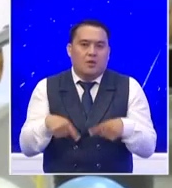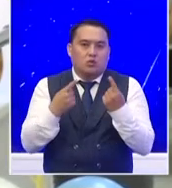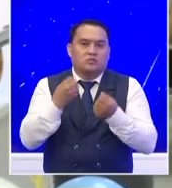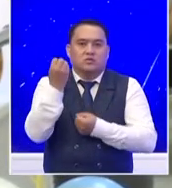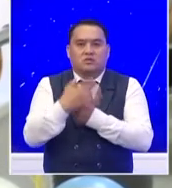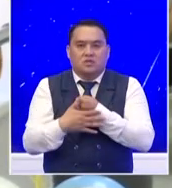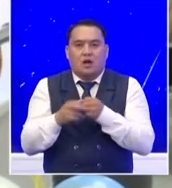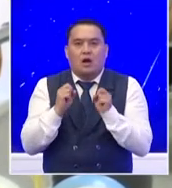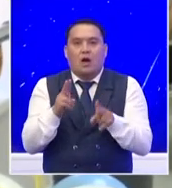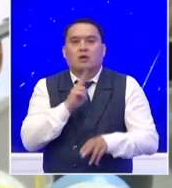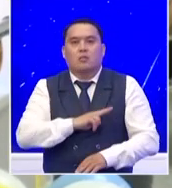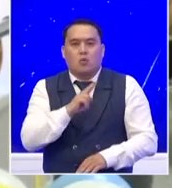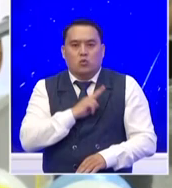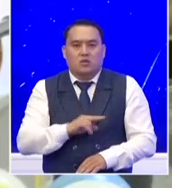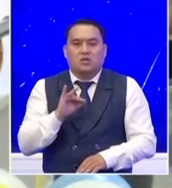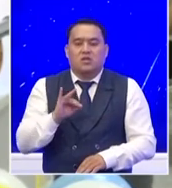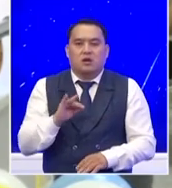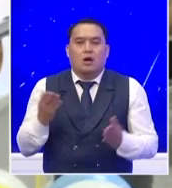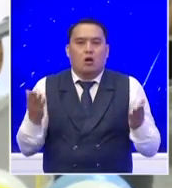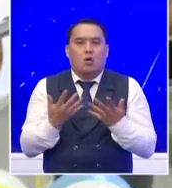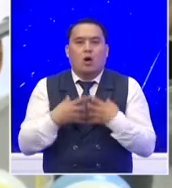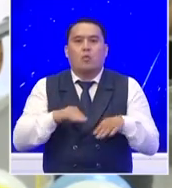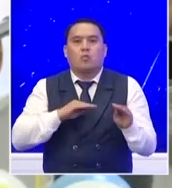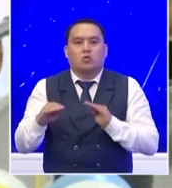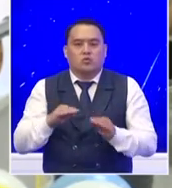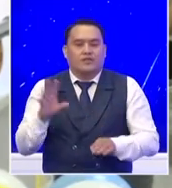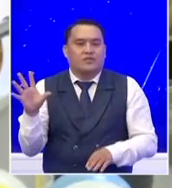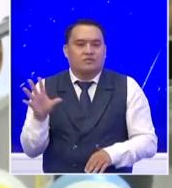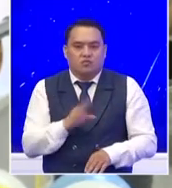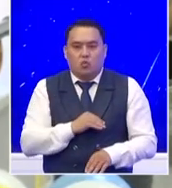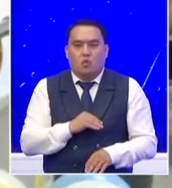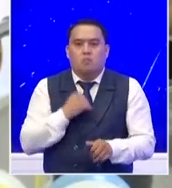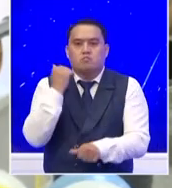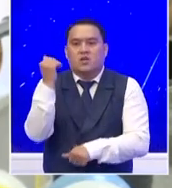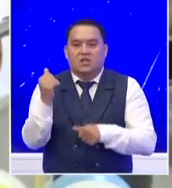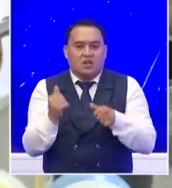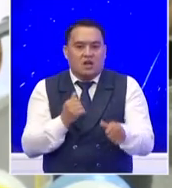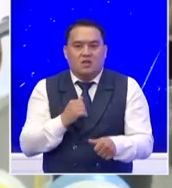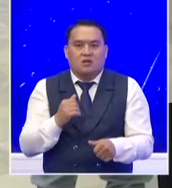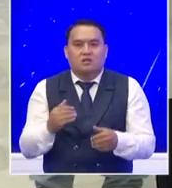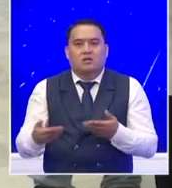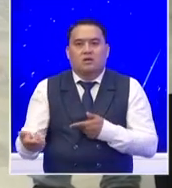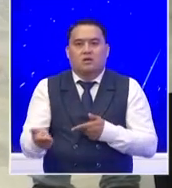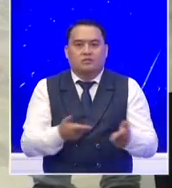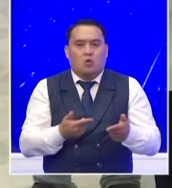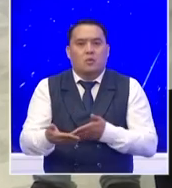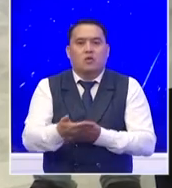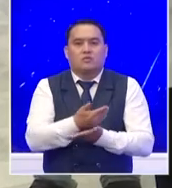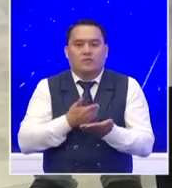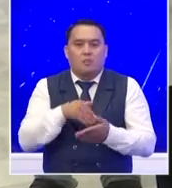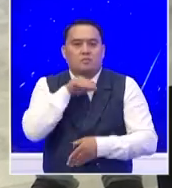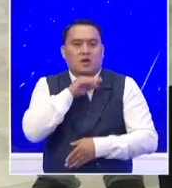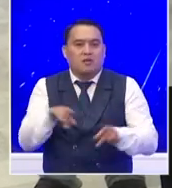реабилитационный центр, как он работает, какое оборудование, все материалы мы все собрали. В преддверии